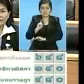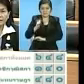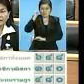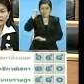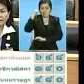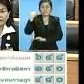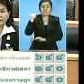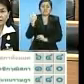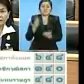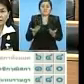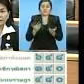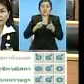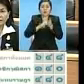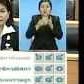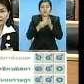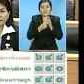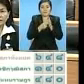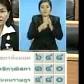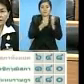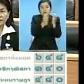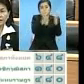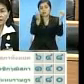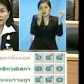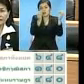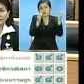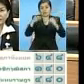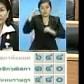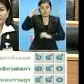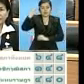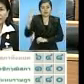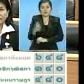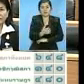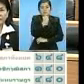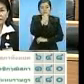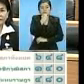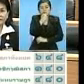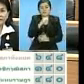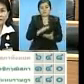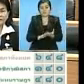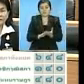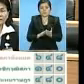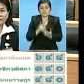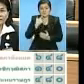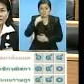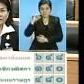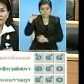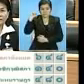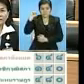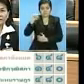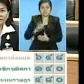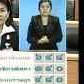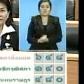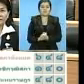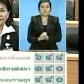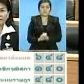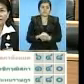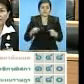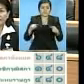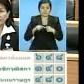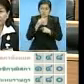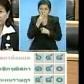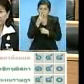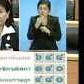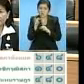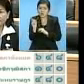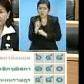รรมนูญฉบับเผด็จการซ่อนรูปถ้าเผด็จการตรงๆไม่ค่อยน่ากลัวเผด็จการซ่อนรูปน่ากลัวกว่าจึงเป็นปั